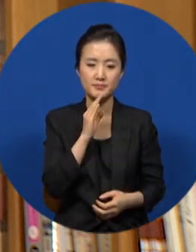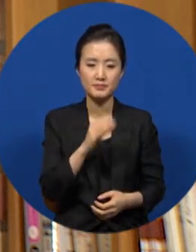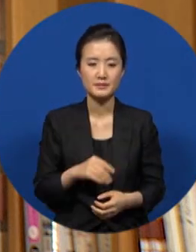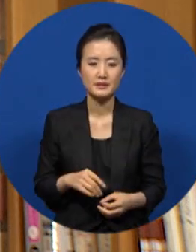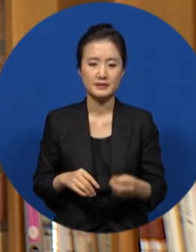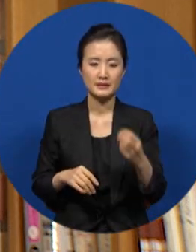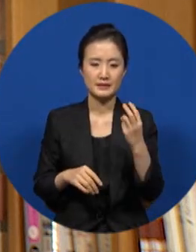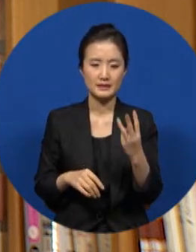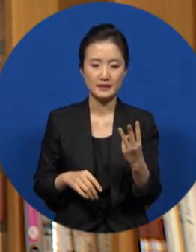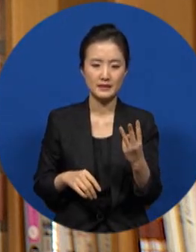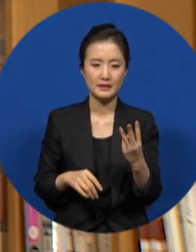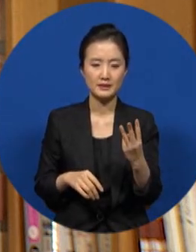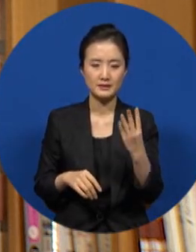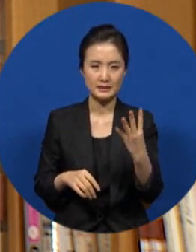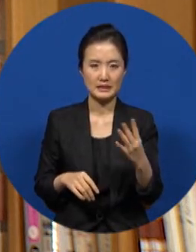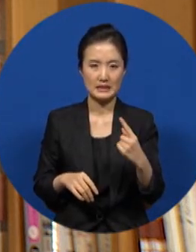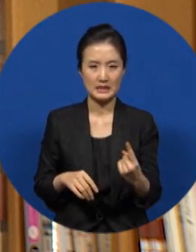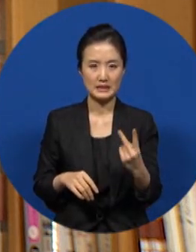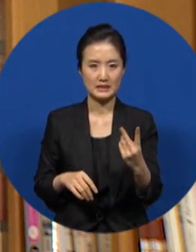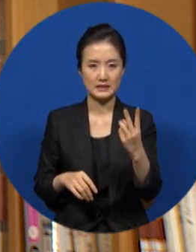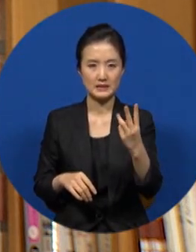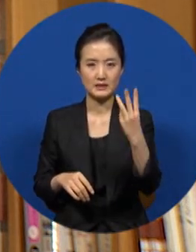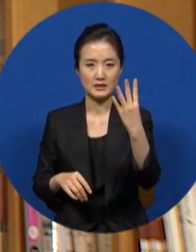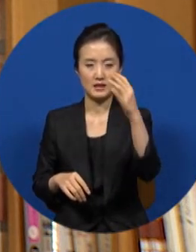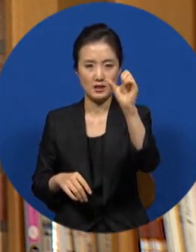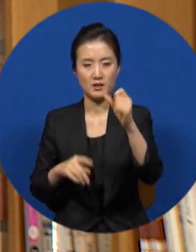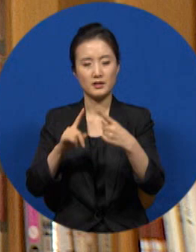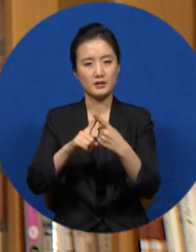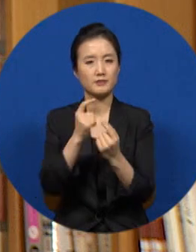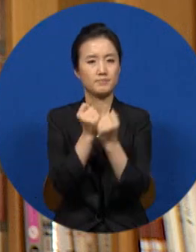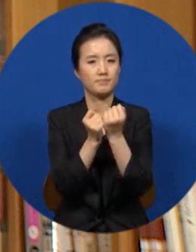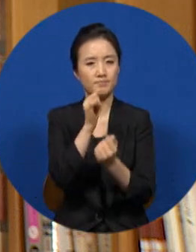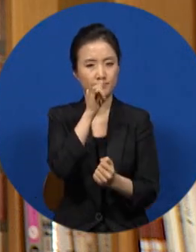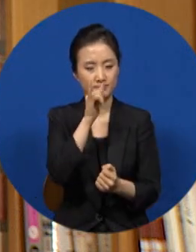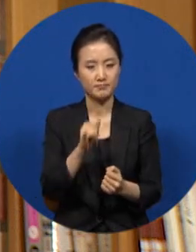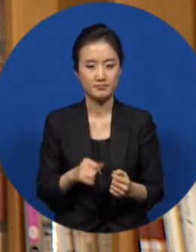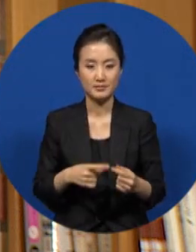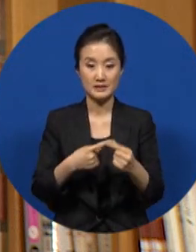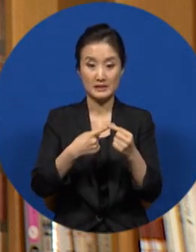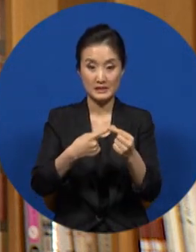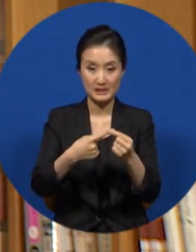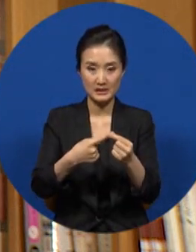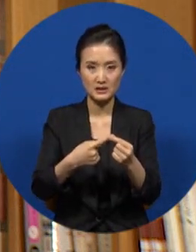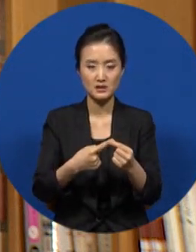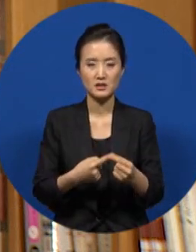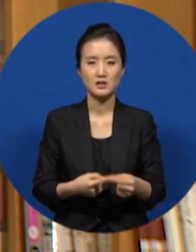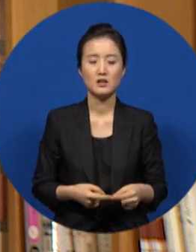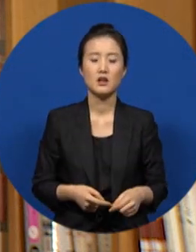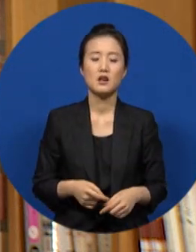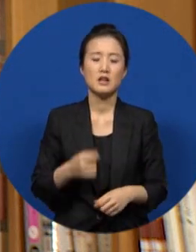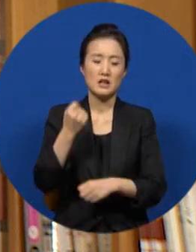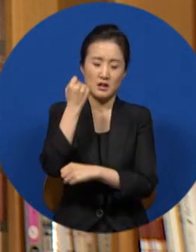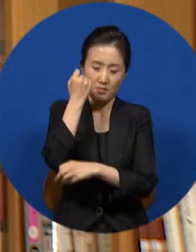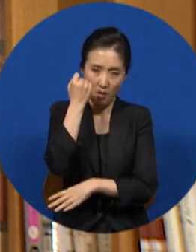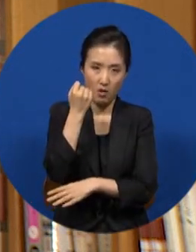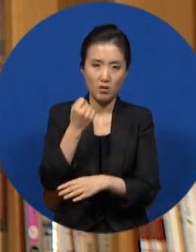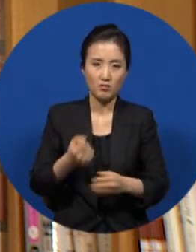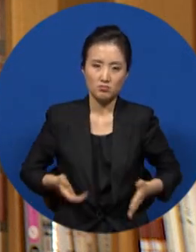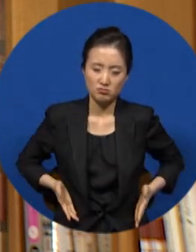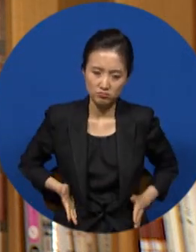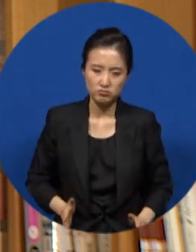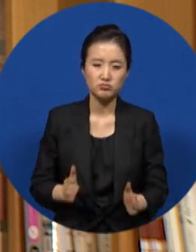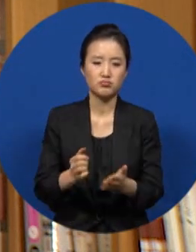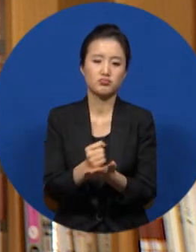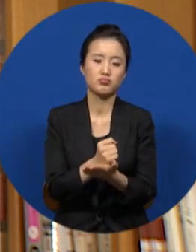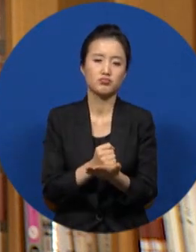삼풍수, 사적선, 오독서 이렇게 했습니다. 자, 1번 명은요. 타고나기를 그냥 잘 타고나야 돼. 그냥 아주